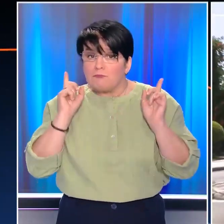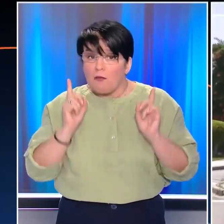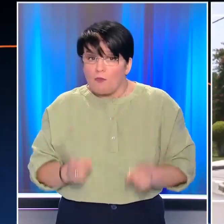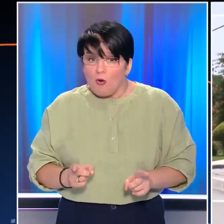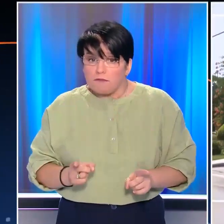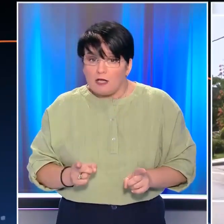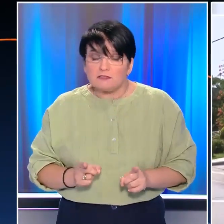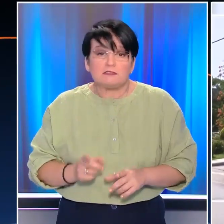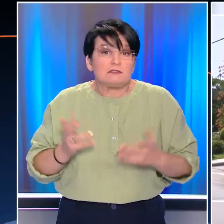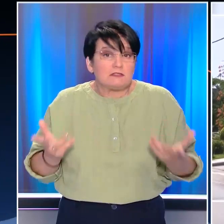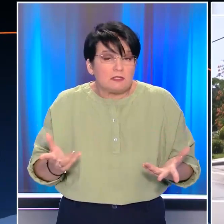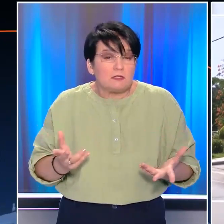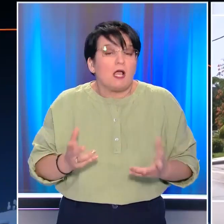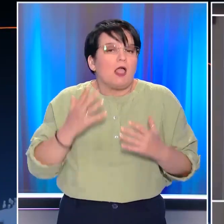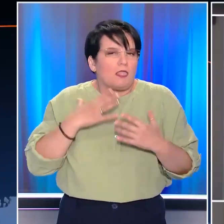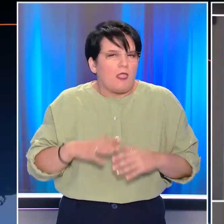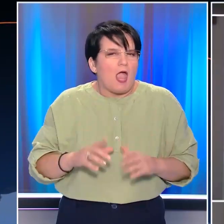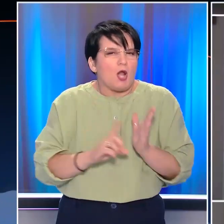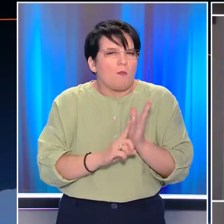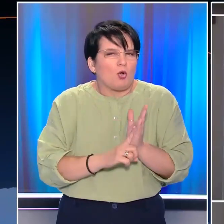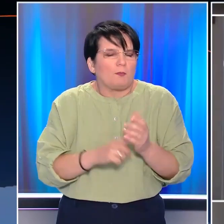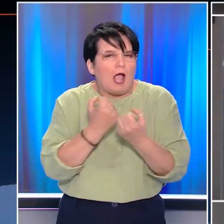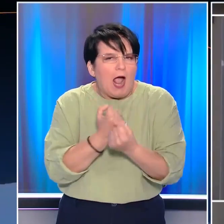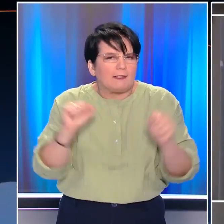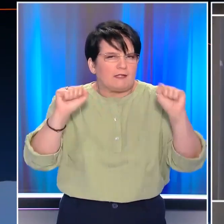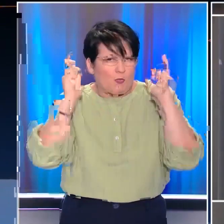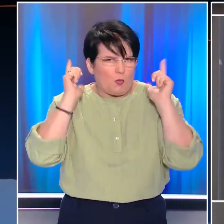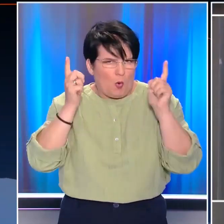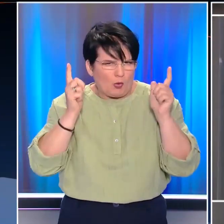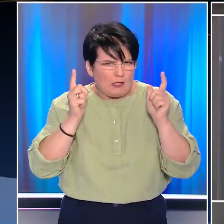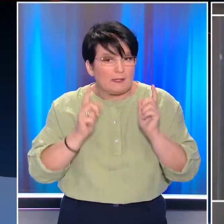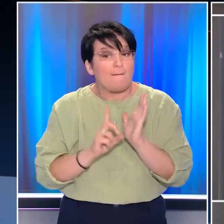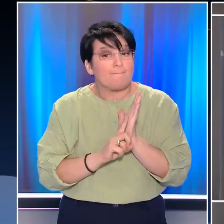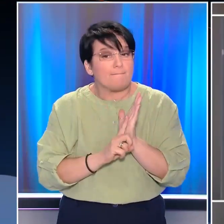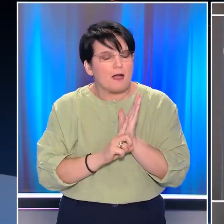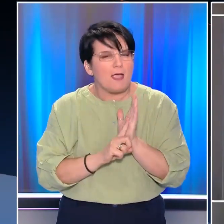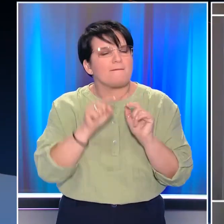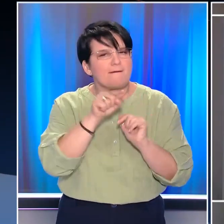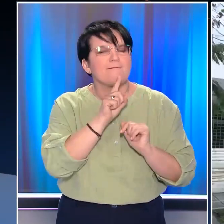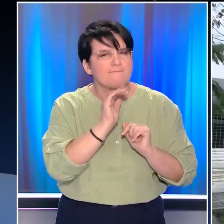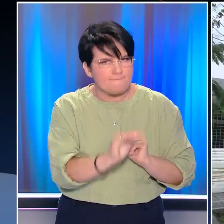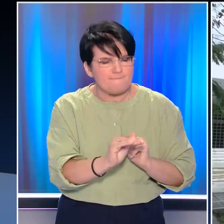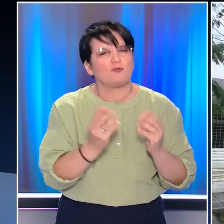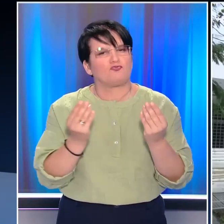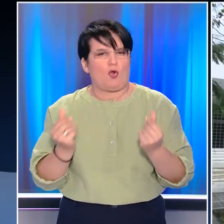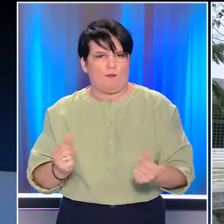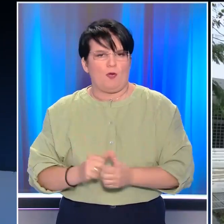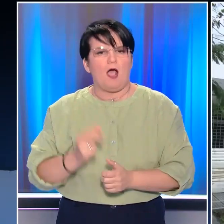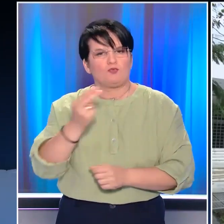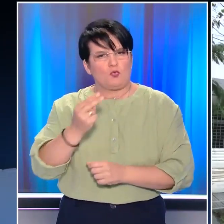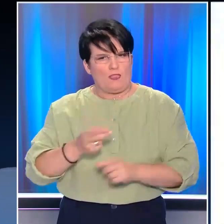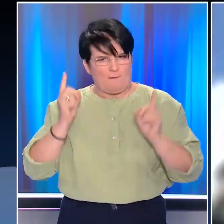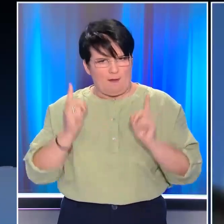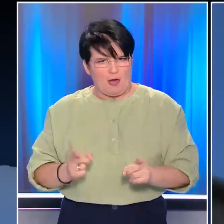κρίσης, αλλά αν θέλουμε να έχουμε μια θεσμική ανεξάρτητη δημοκρατία, εν πάση περιπτώσει λειτουργούμε με αυτόν τον τρόπο. Με το επίμαχο